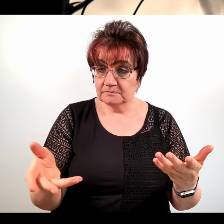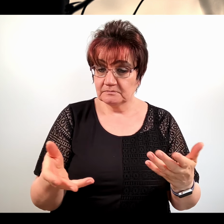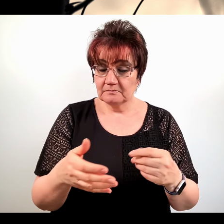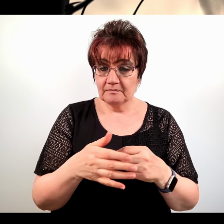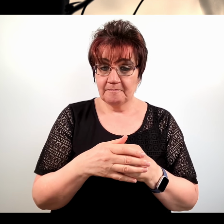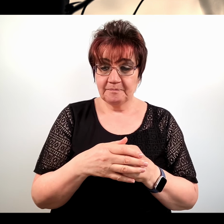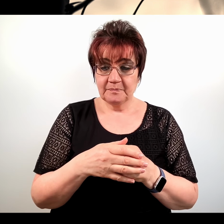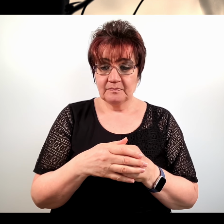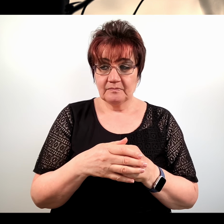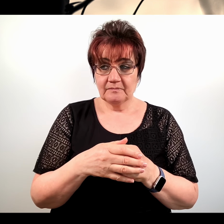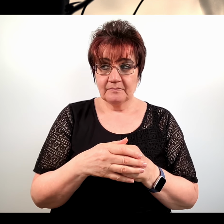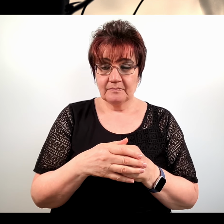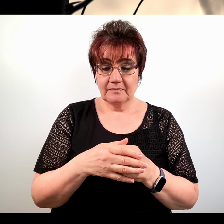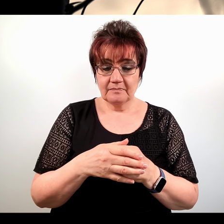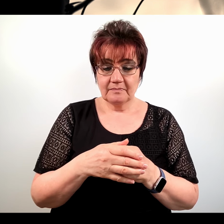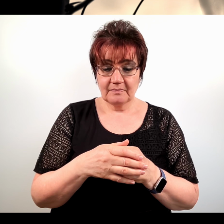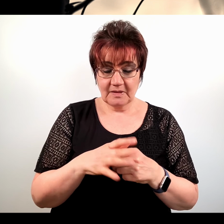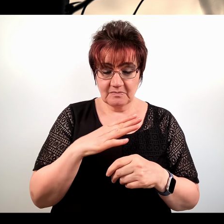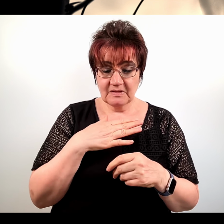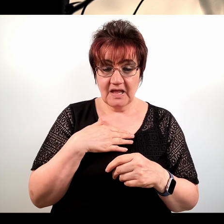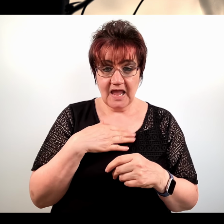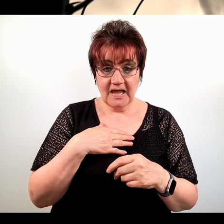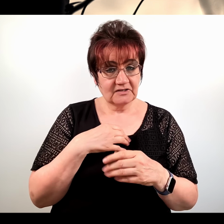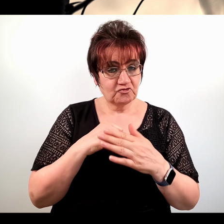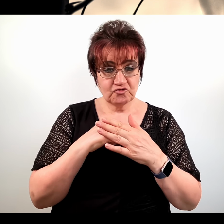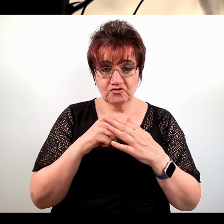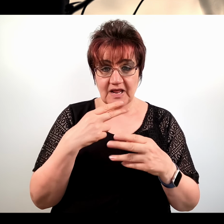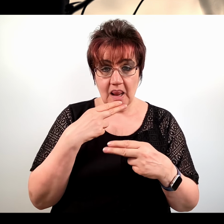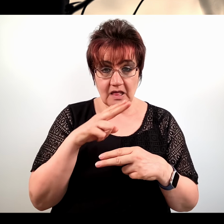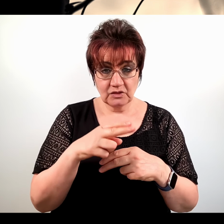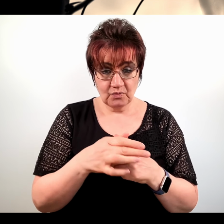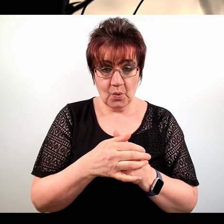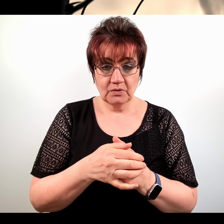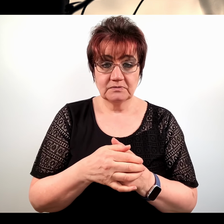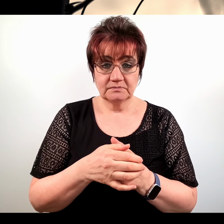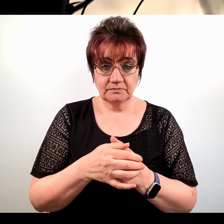Das Herz ließ nicht lange auf seine Antworten warten.